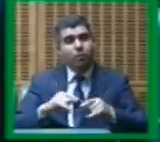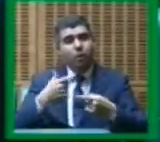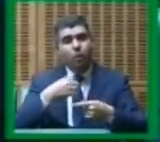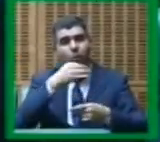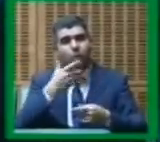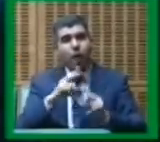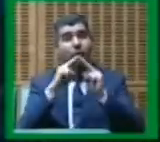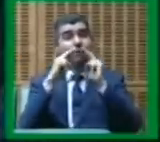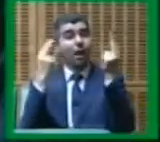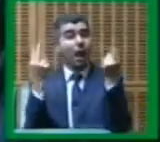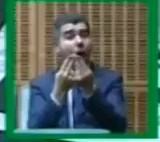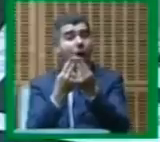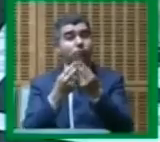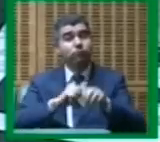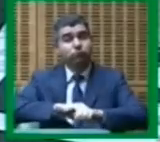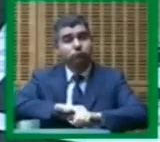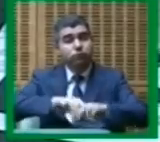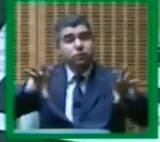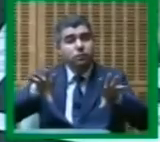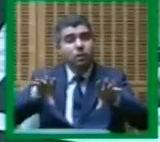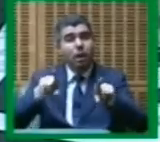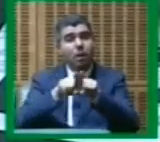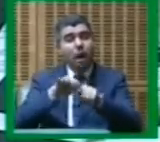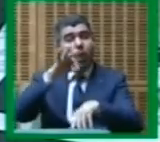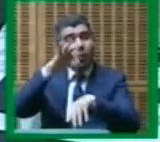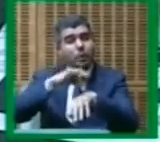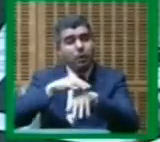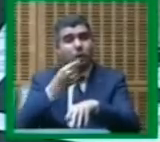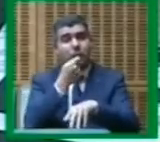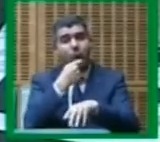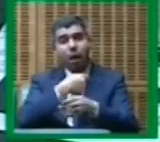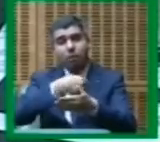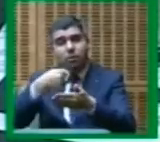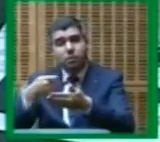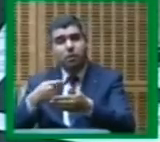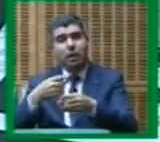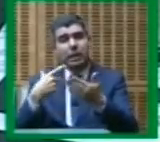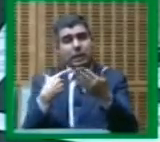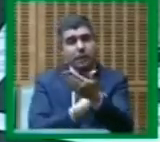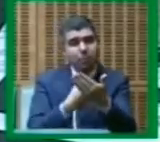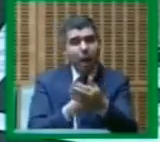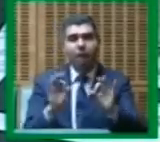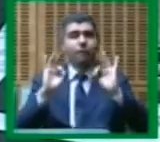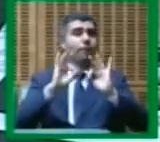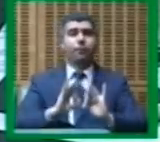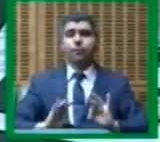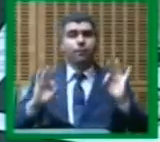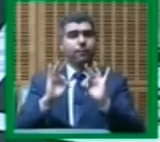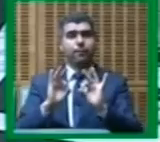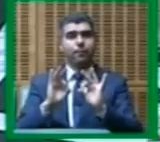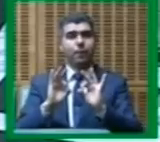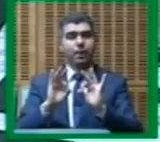الوباء اللي متفشي في العالم، بل قال ليه لا دواء لا إبرة لا كينة لا مضاد حيوي لا تلقيح لا أي حاجة في هذا